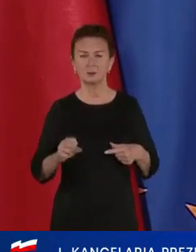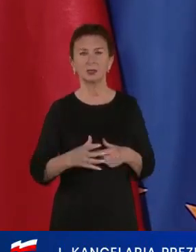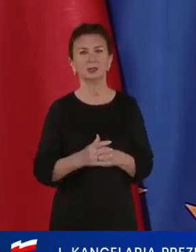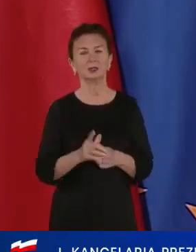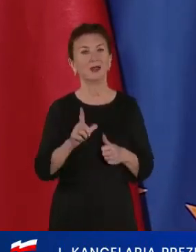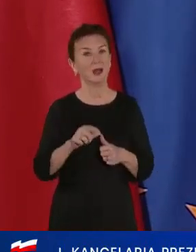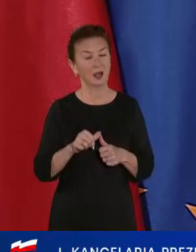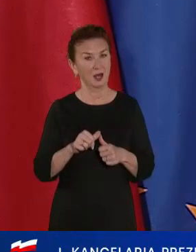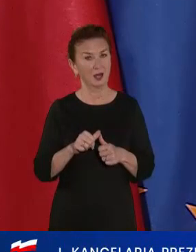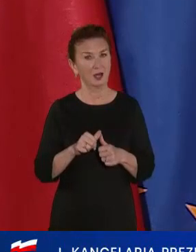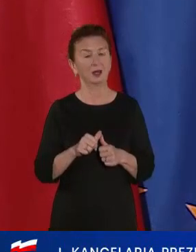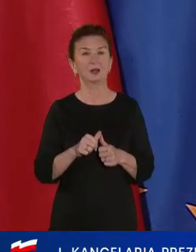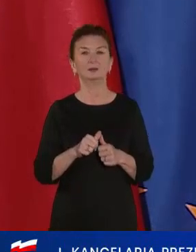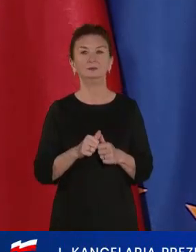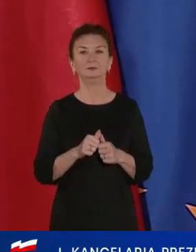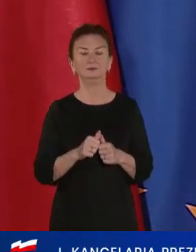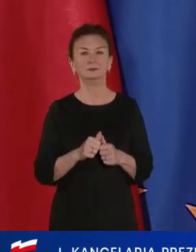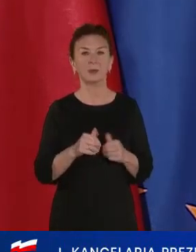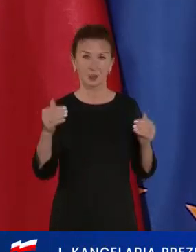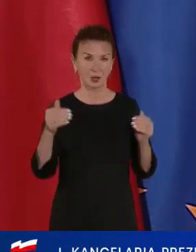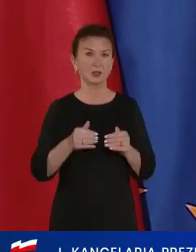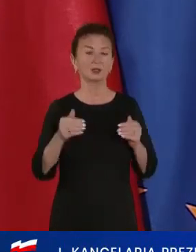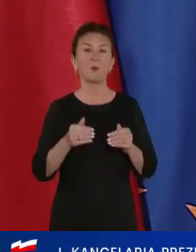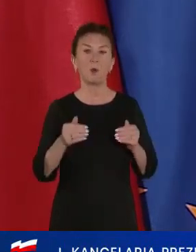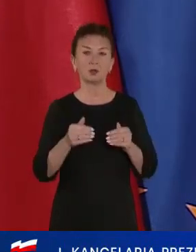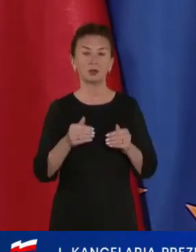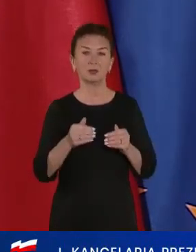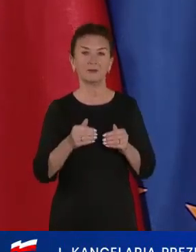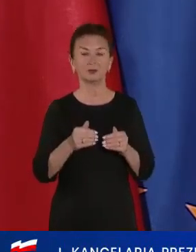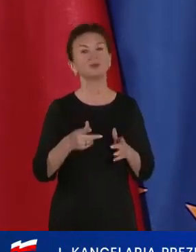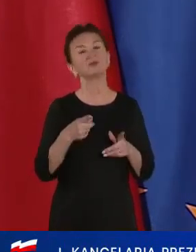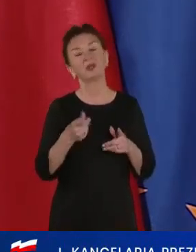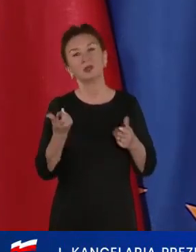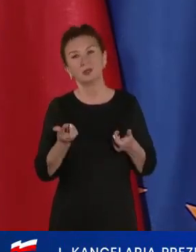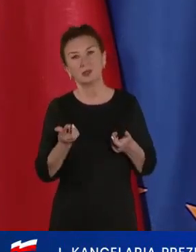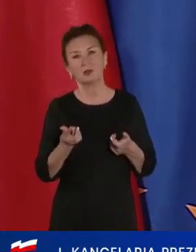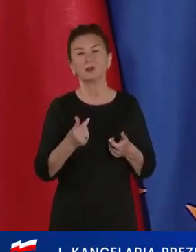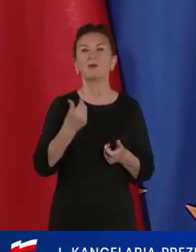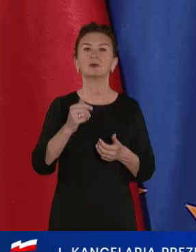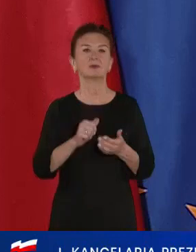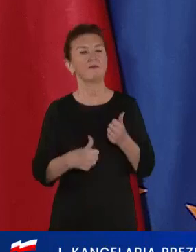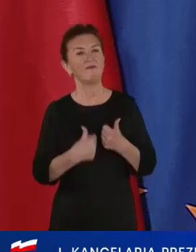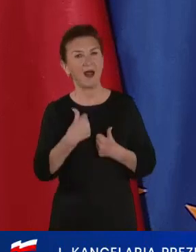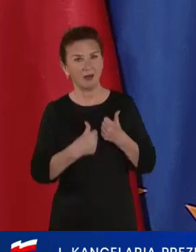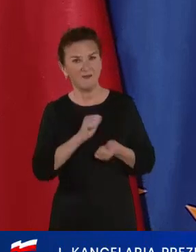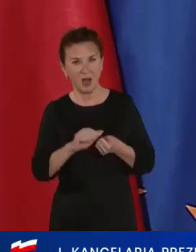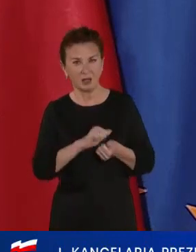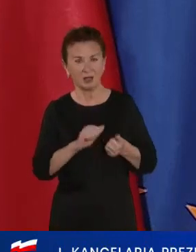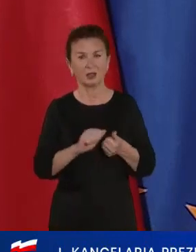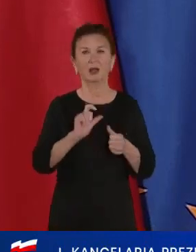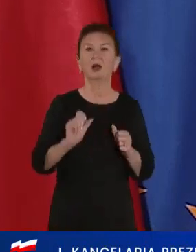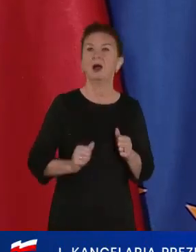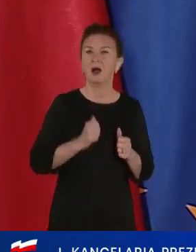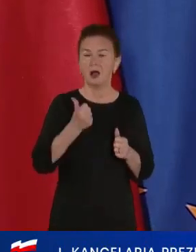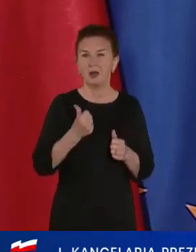a stawką w tej walce jest ludzkie życie, życie wielu spośród nas,